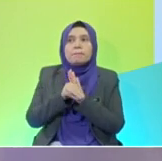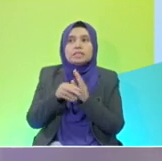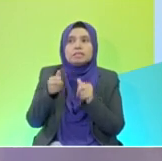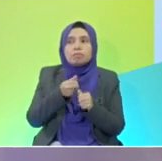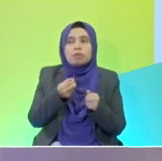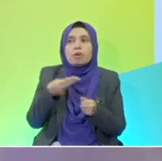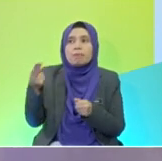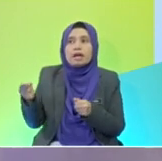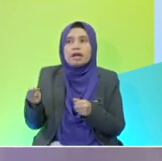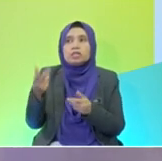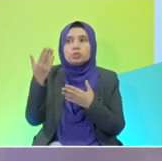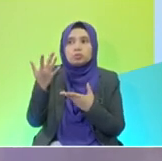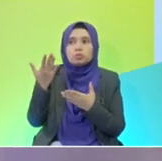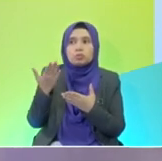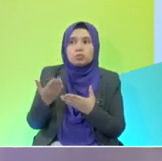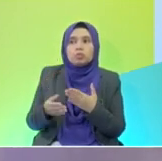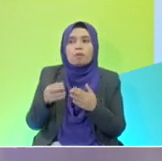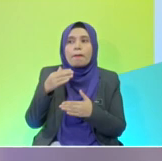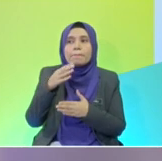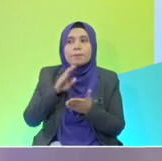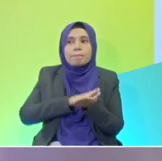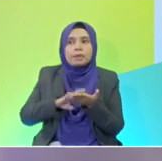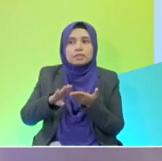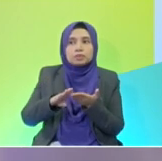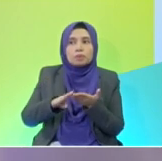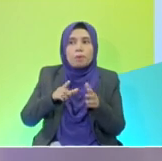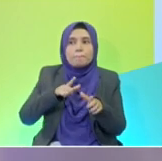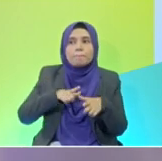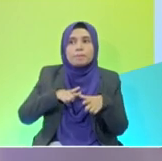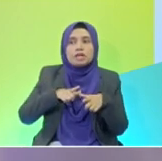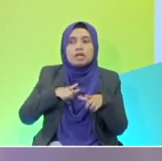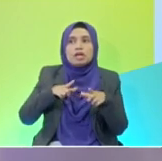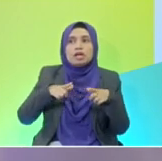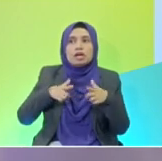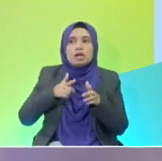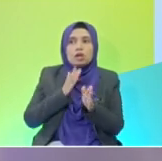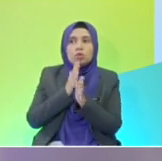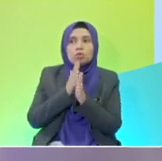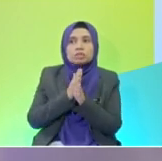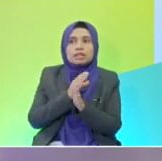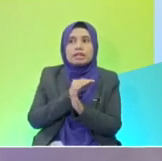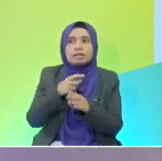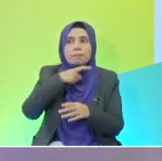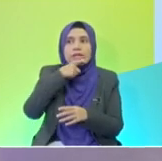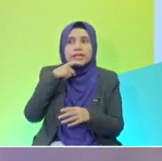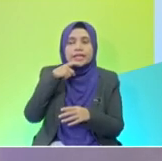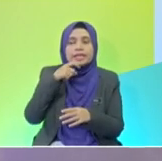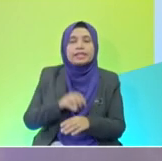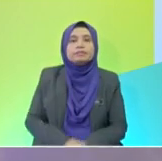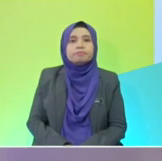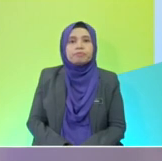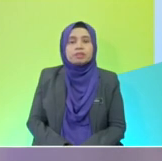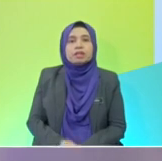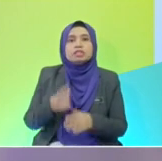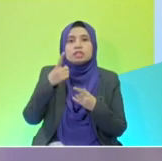tunggu membilas meluruskan dan juga mengeringkan Oke kemudian jawaban fakta yang lebih